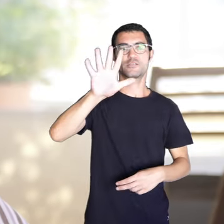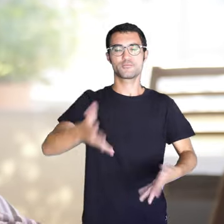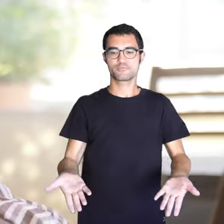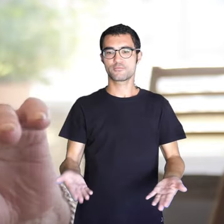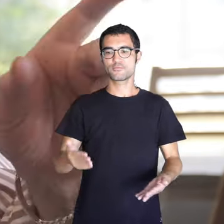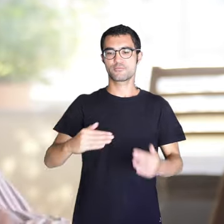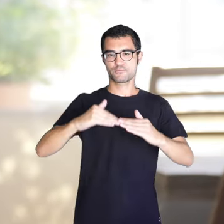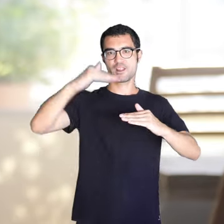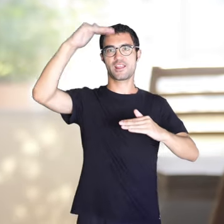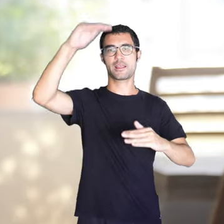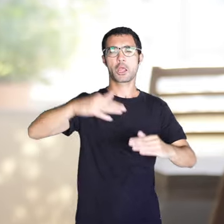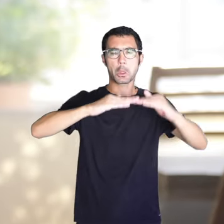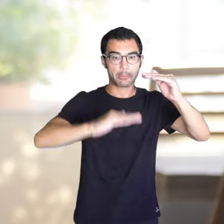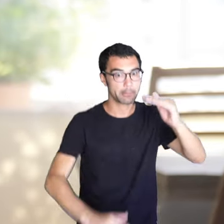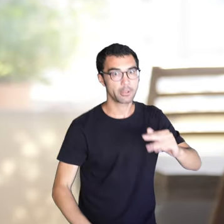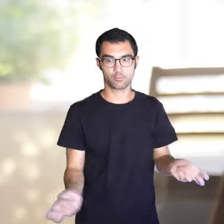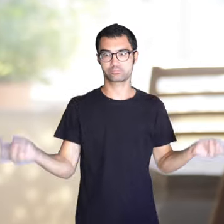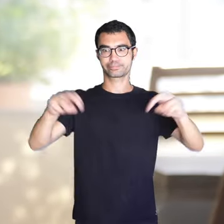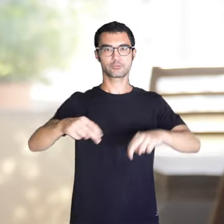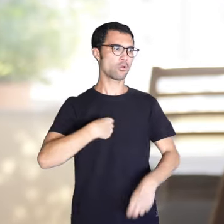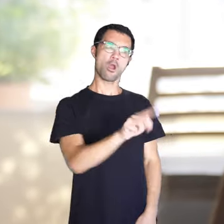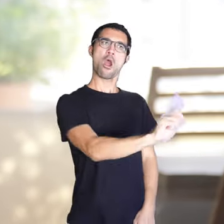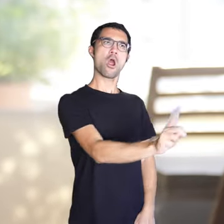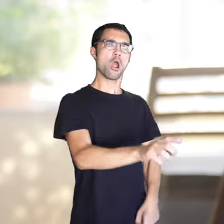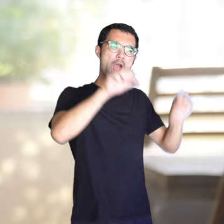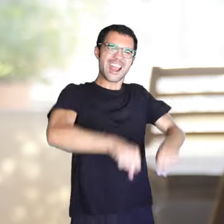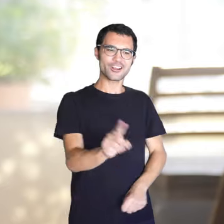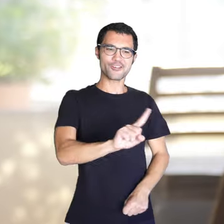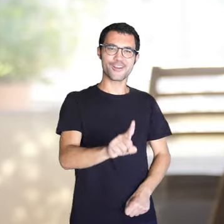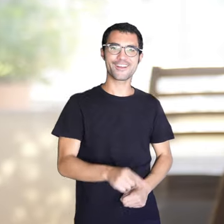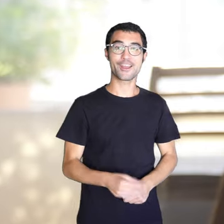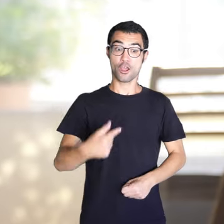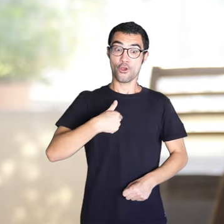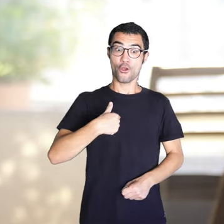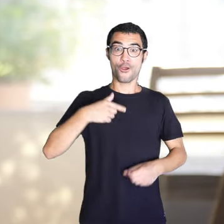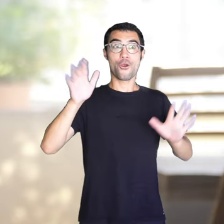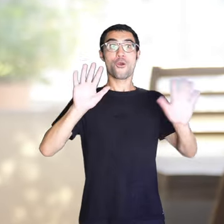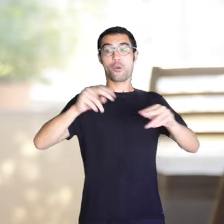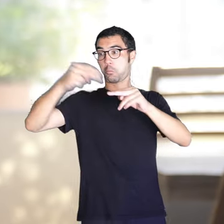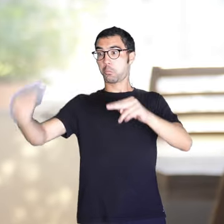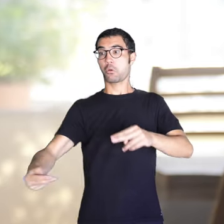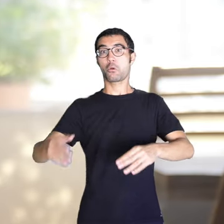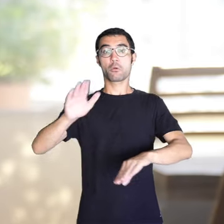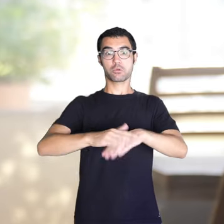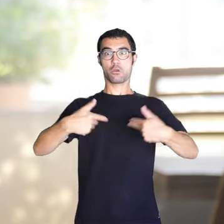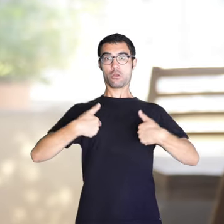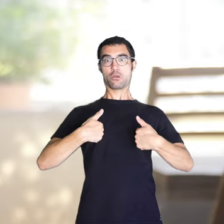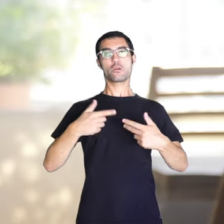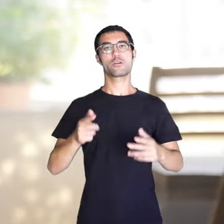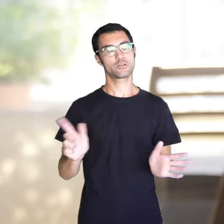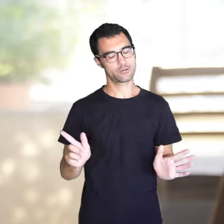de 6 o 7 anys no n'hi deixava d'anar cap jo. Perquè m'exposava molt. De totes maneres tenia un